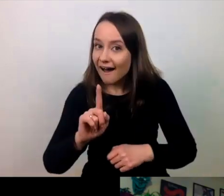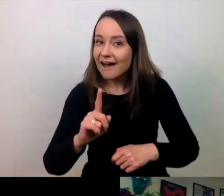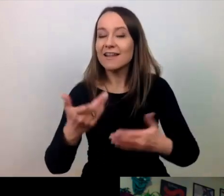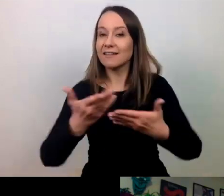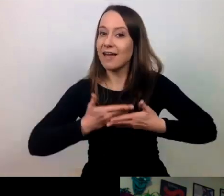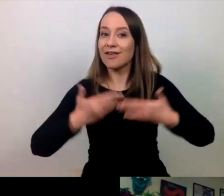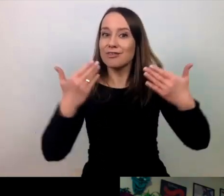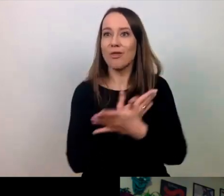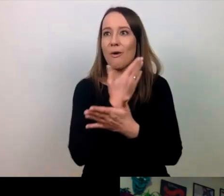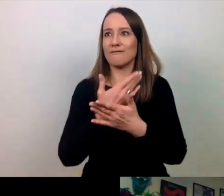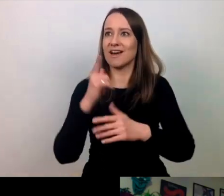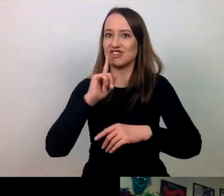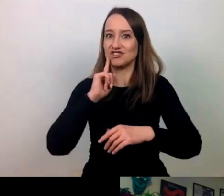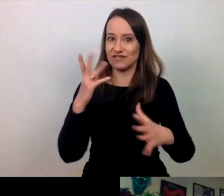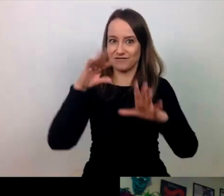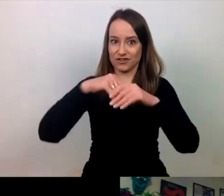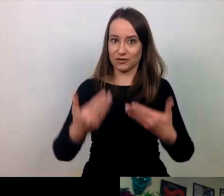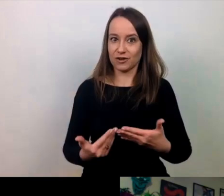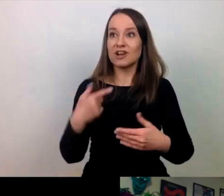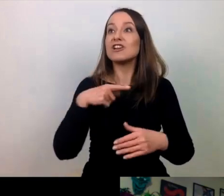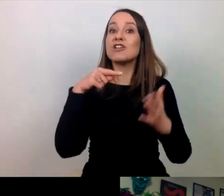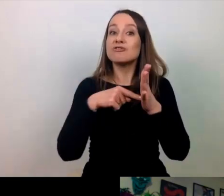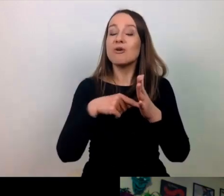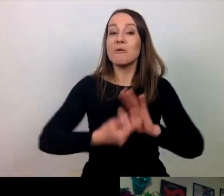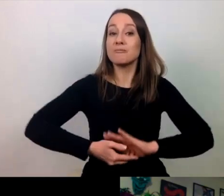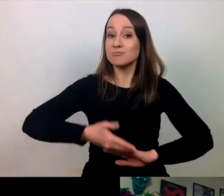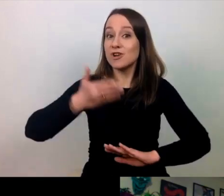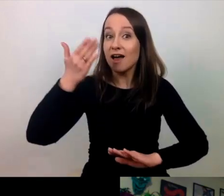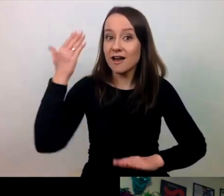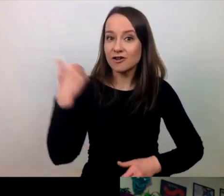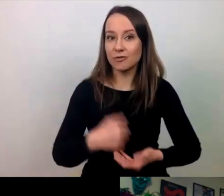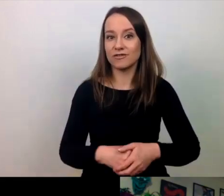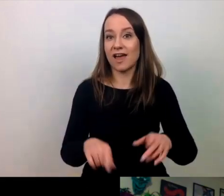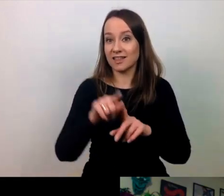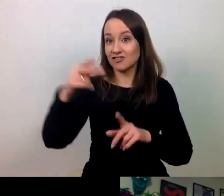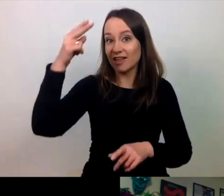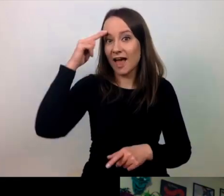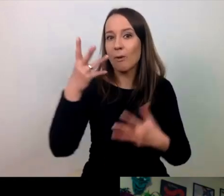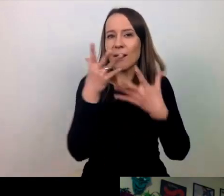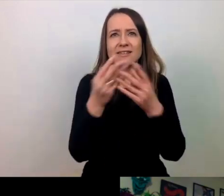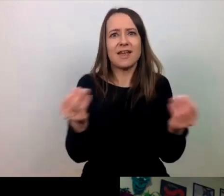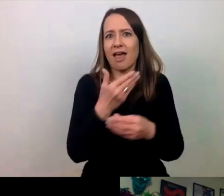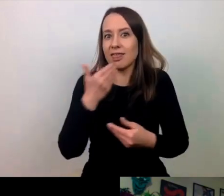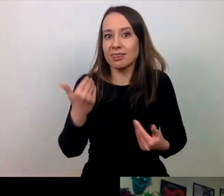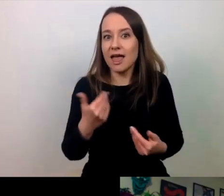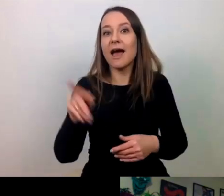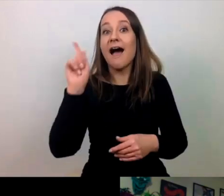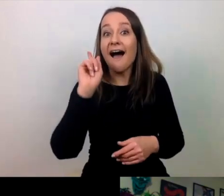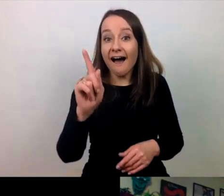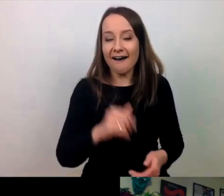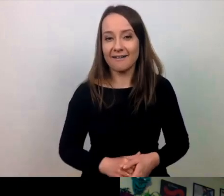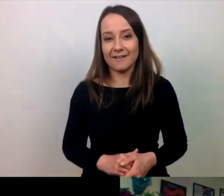rzeczywistość dla wszystkich, gdzie ta przeszłość i trauma nie znika, ale znajduje jakieś swoje